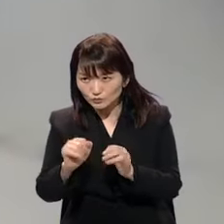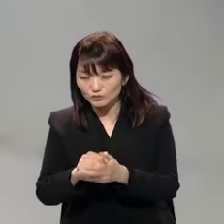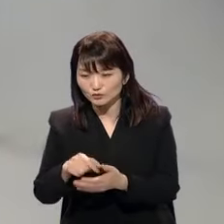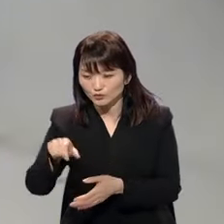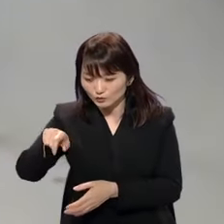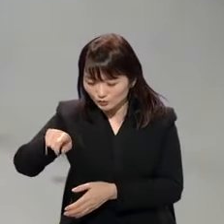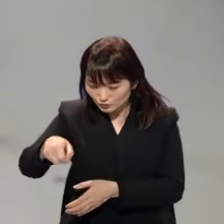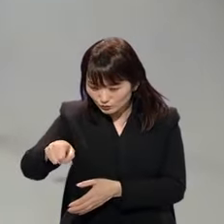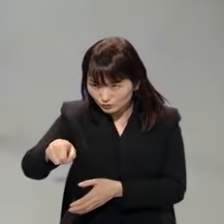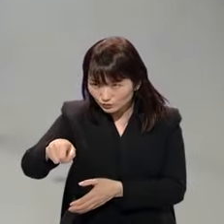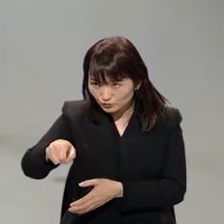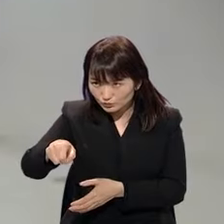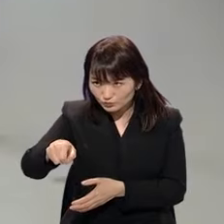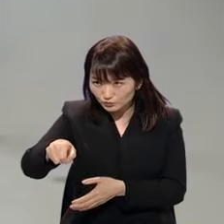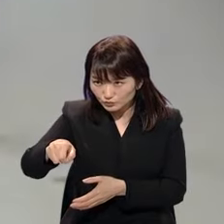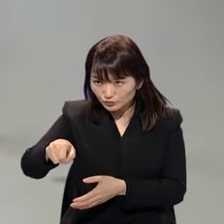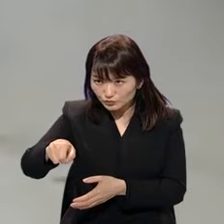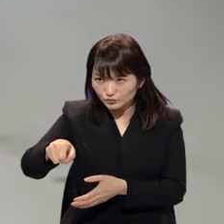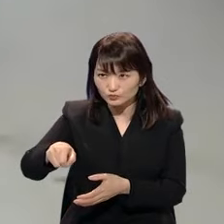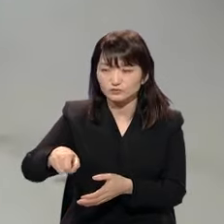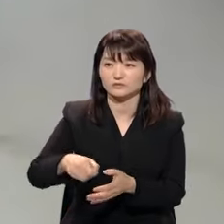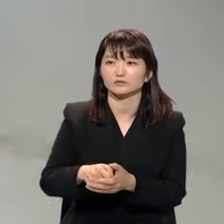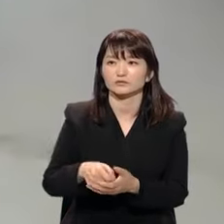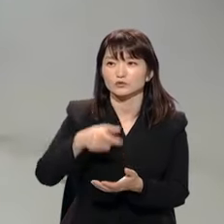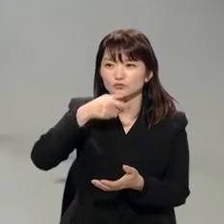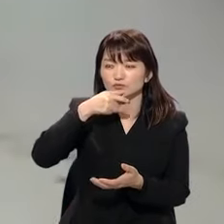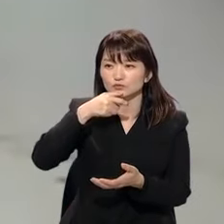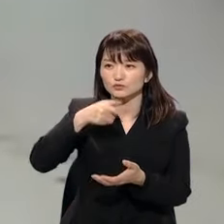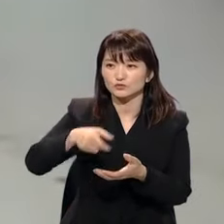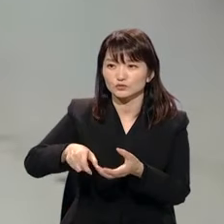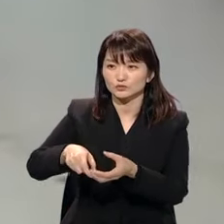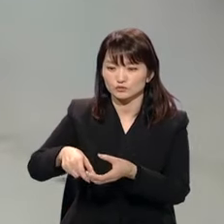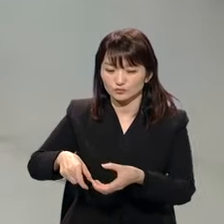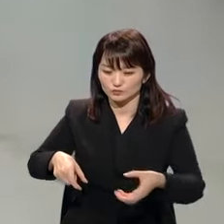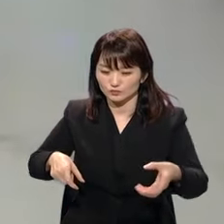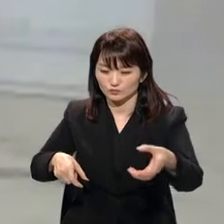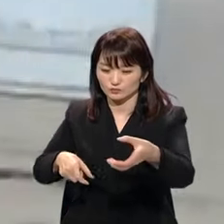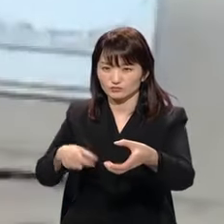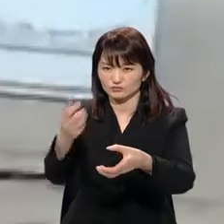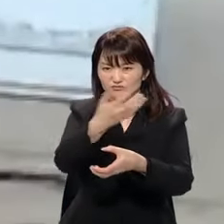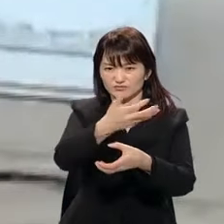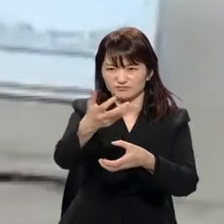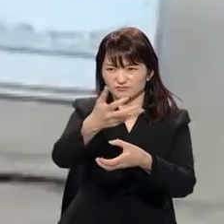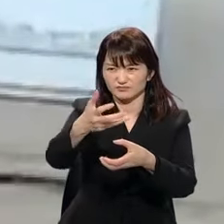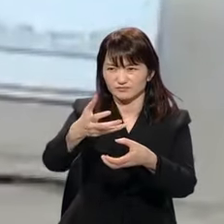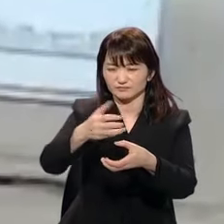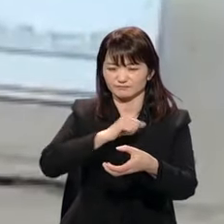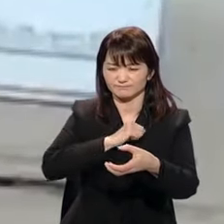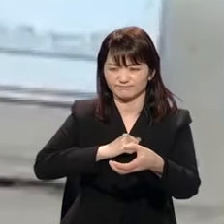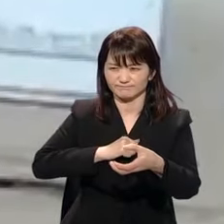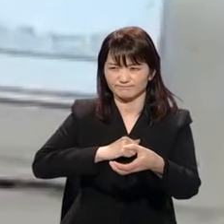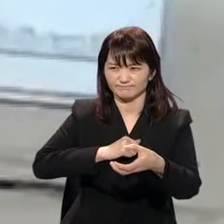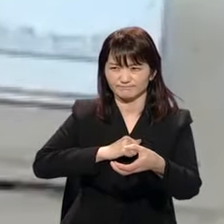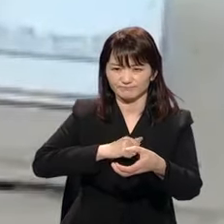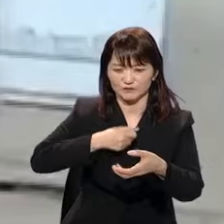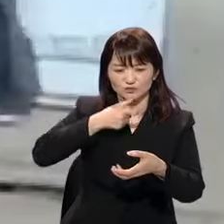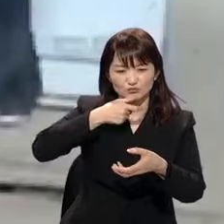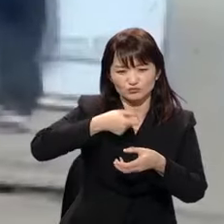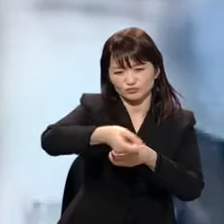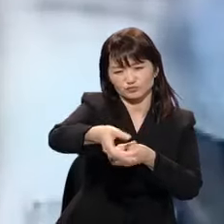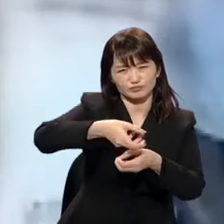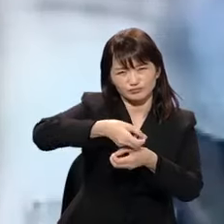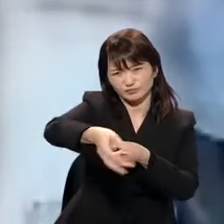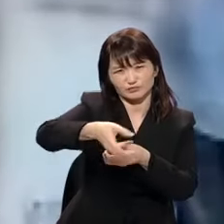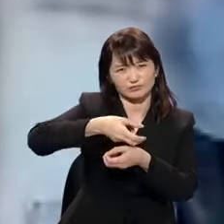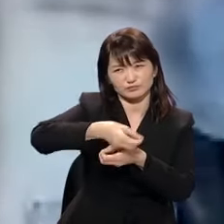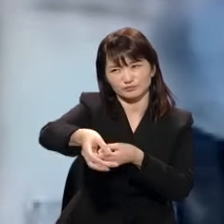틀어서 직접 불을 끄려고 하는데요. 소녀는 뜨거움, 연기 다 참아내고 이야. 한 발짝 더 들어가서 화염